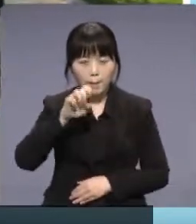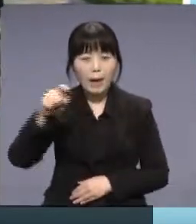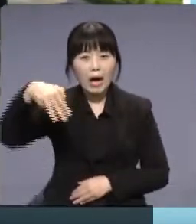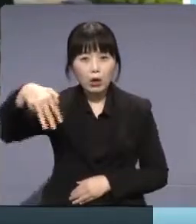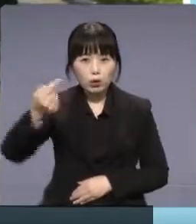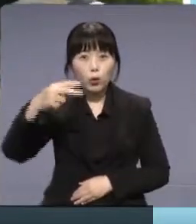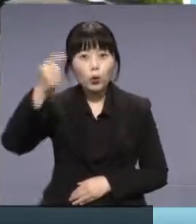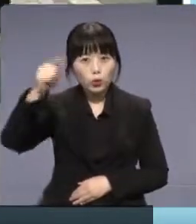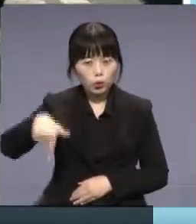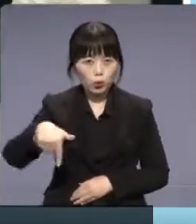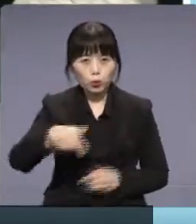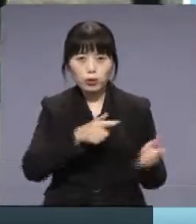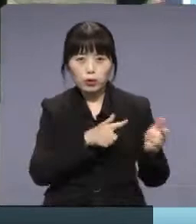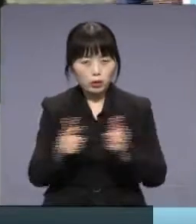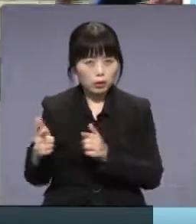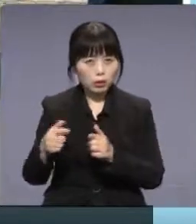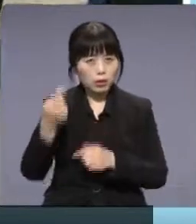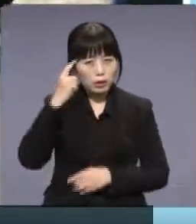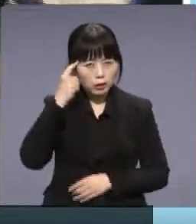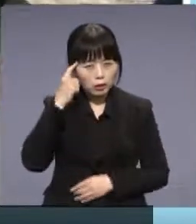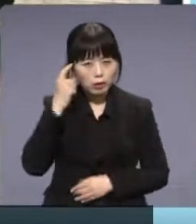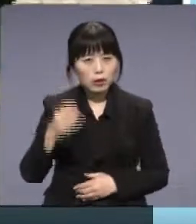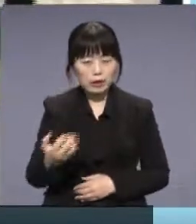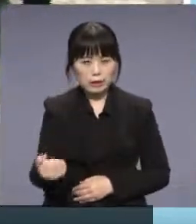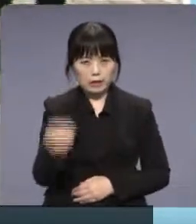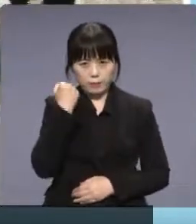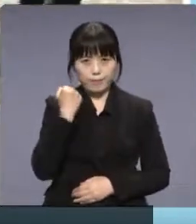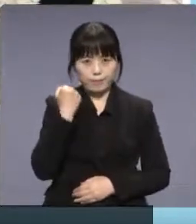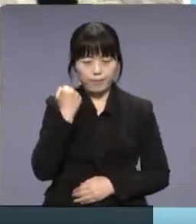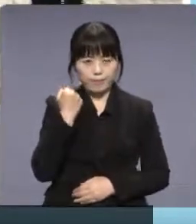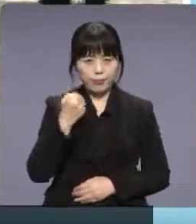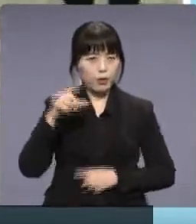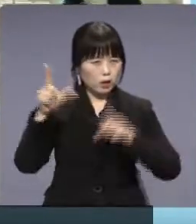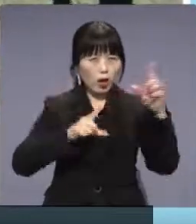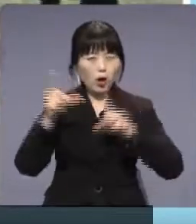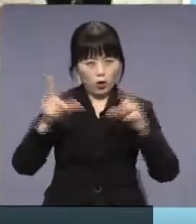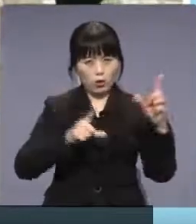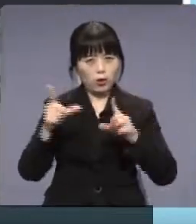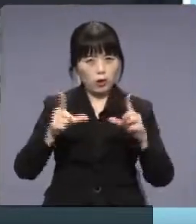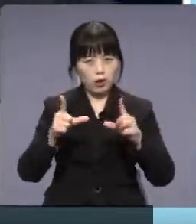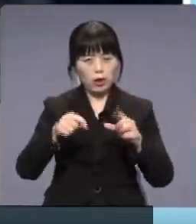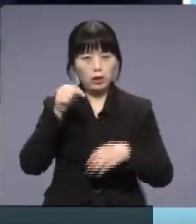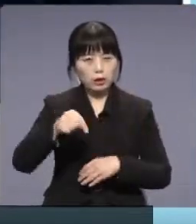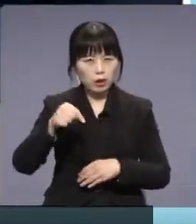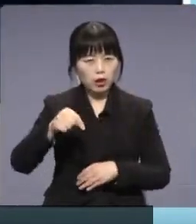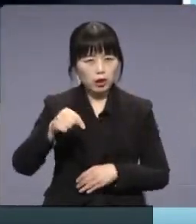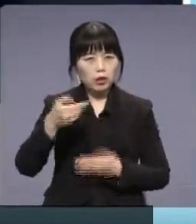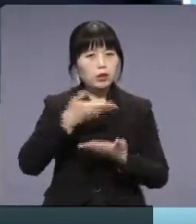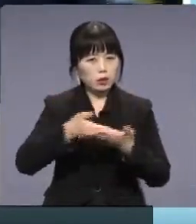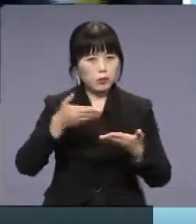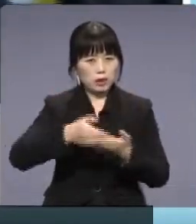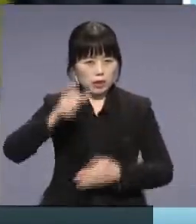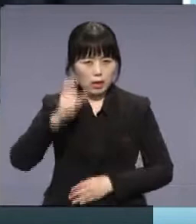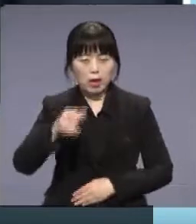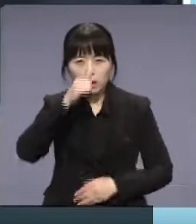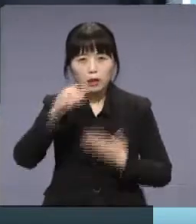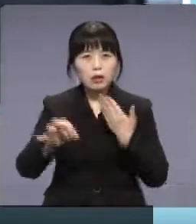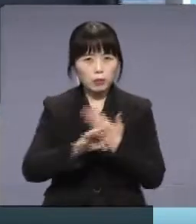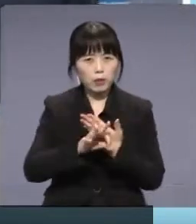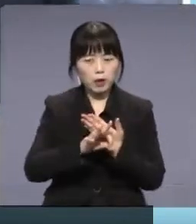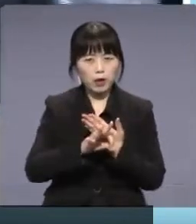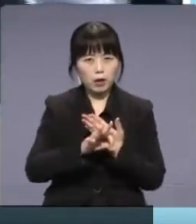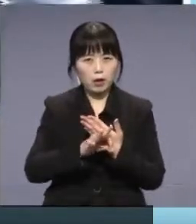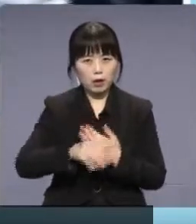마초적이라고 할까요? 뭐 이런 그런 이미지들 또 뭐 힘 이런 것들을 또 숭상하는 이런 이런 이미지 이런 것들이 강해지면